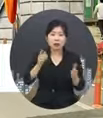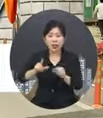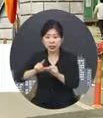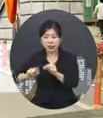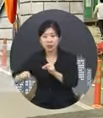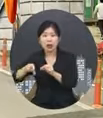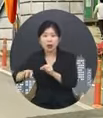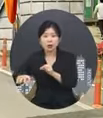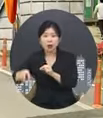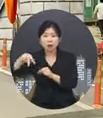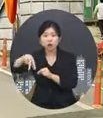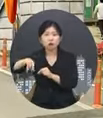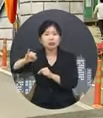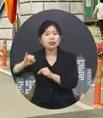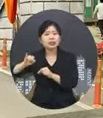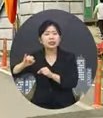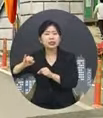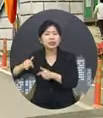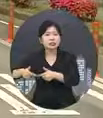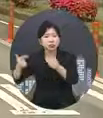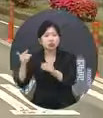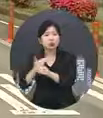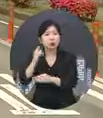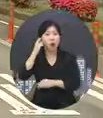사정 부정 석계 자가 취재했습니다